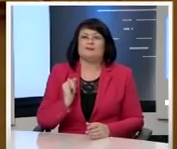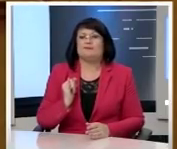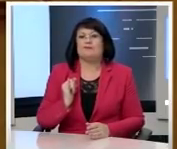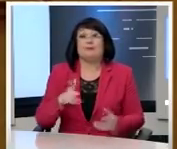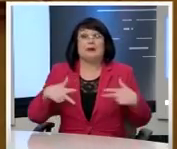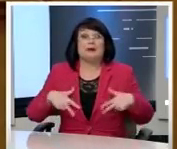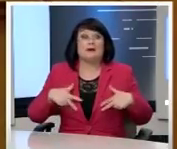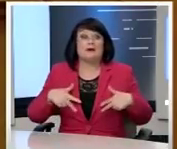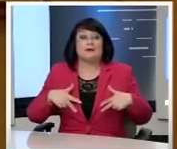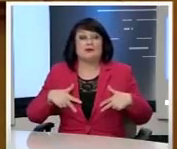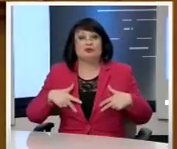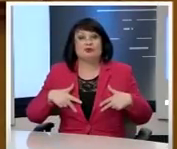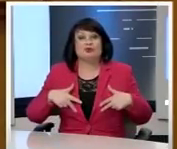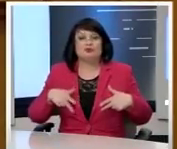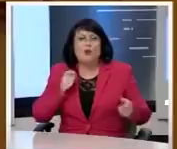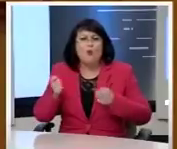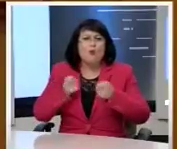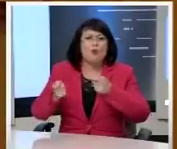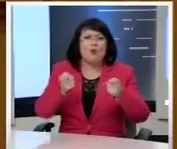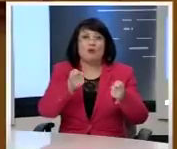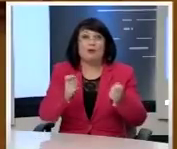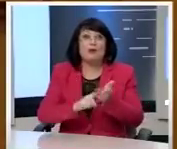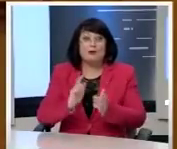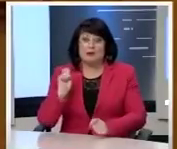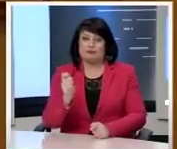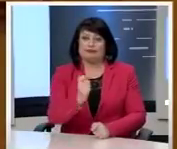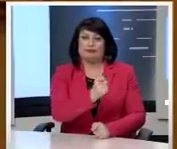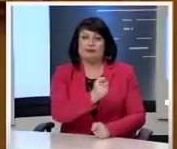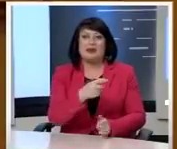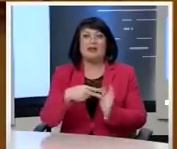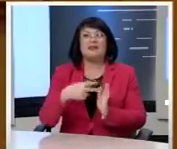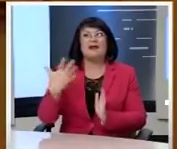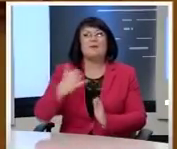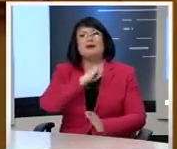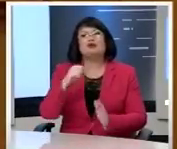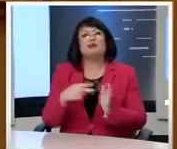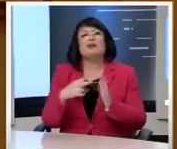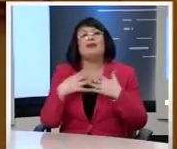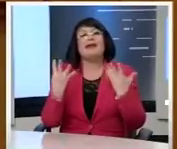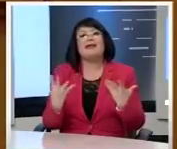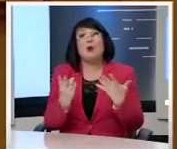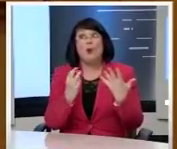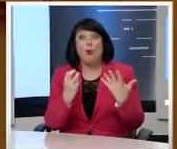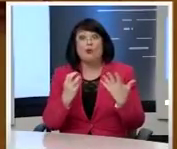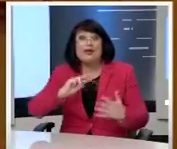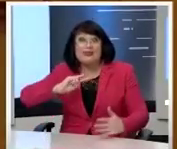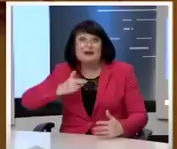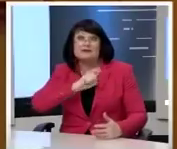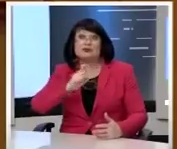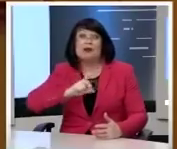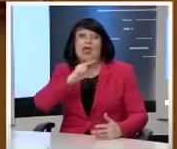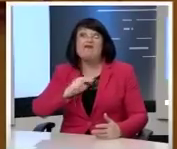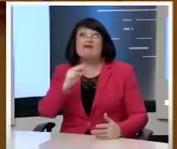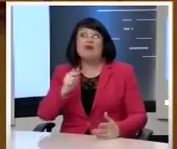Το κράτος χρωστούσε και έπρεπε να πληρωθούν από το 2015 μέχρι το 2019 80 δισεκατομμύρια ευρώ,